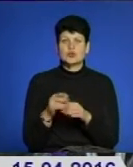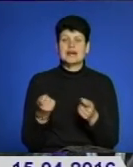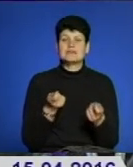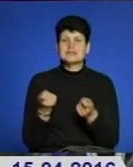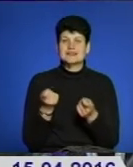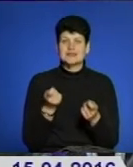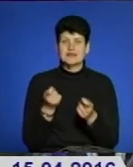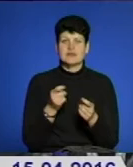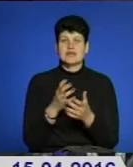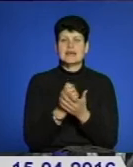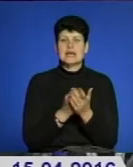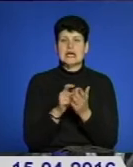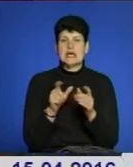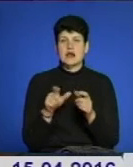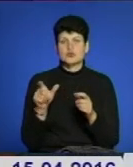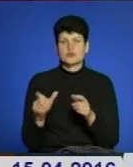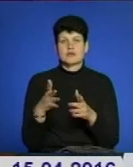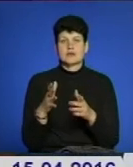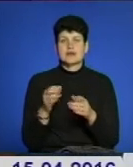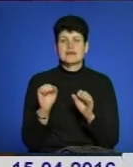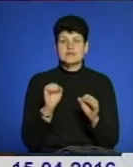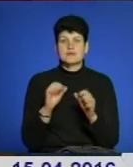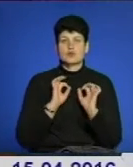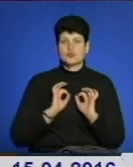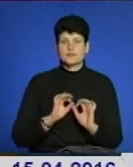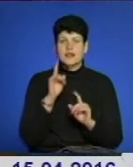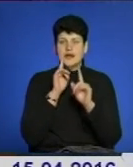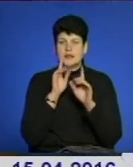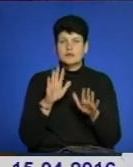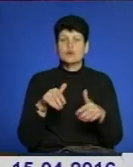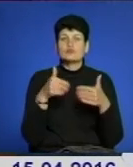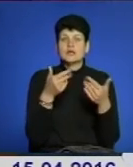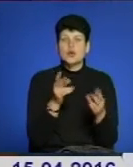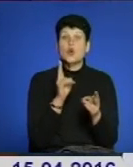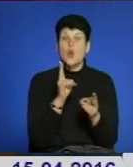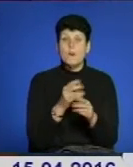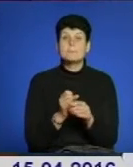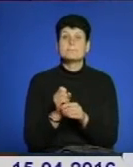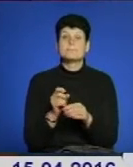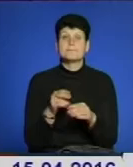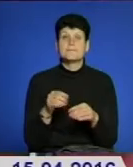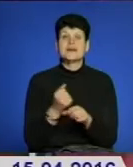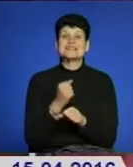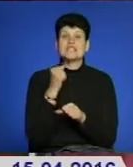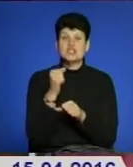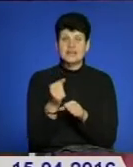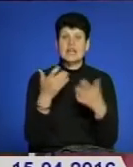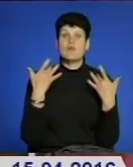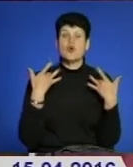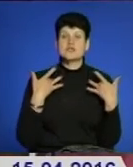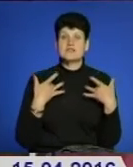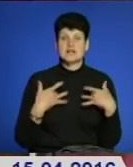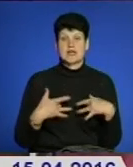кадрові функції керівництва прокуратури. Зокрема, Рада рекомендуватиме, кого призначати або звільняти з адміністративних посад